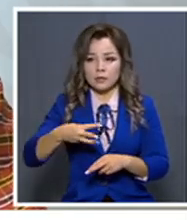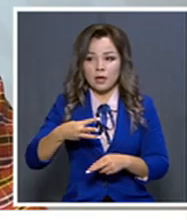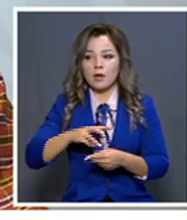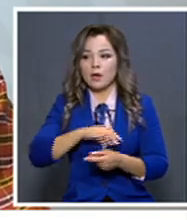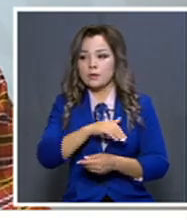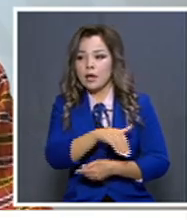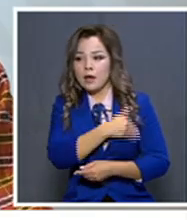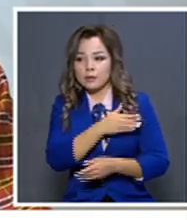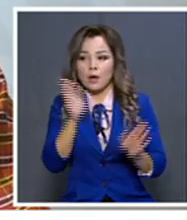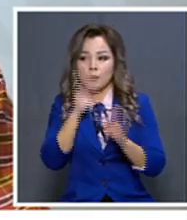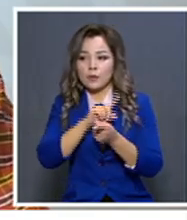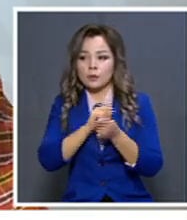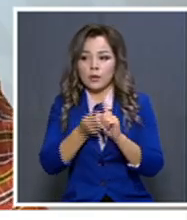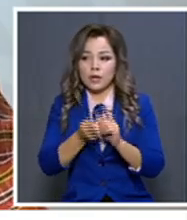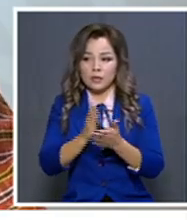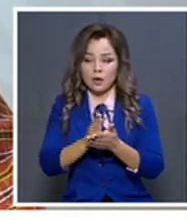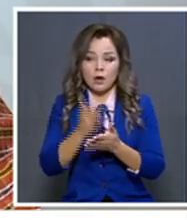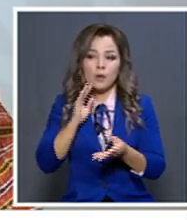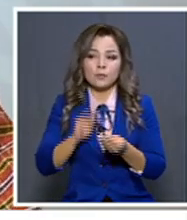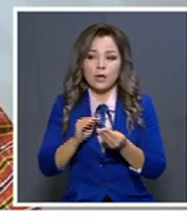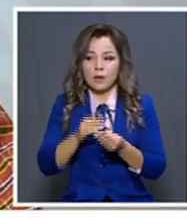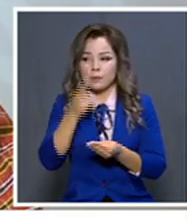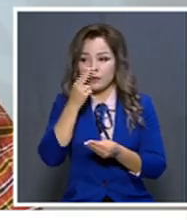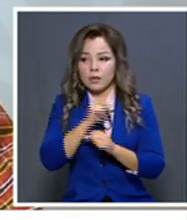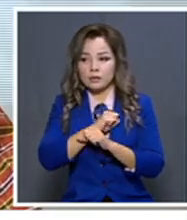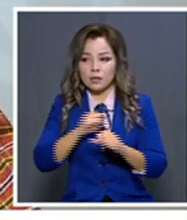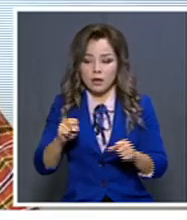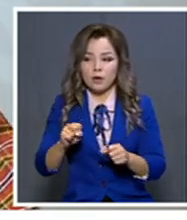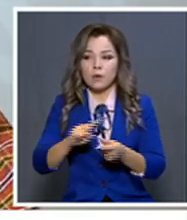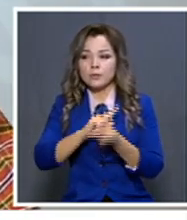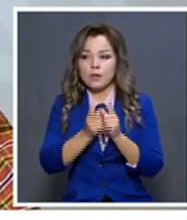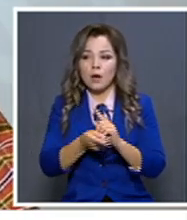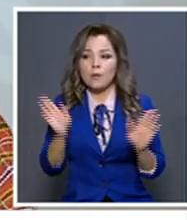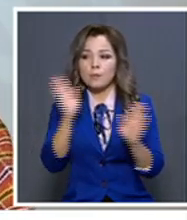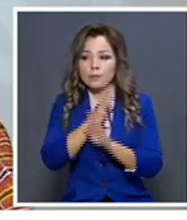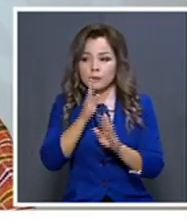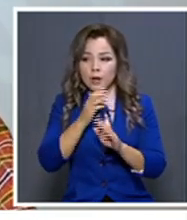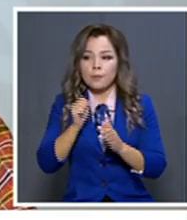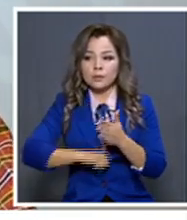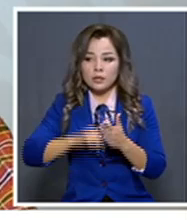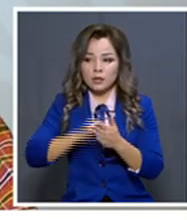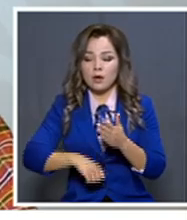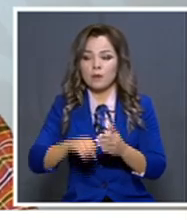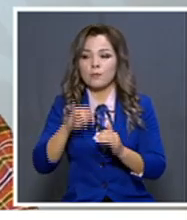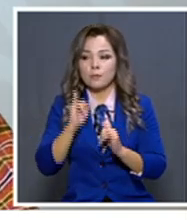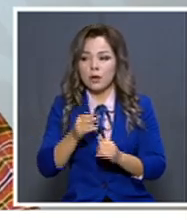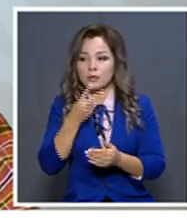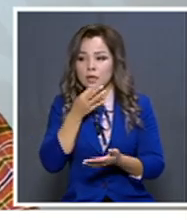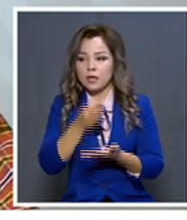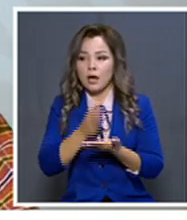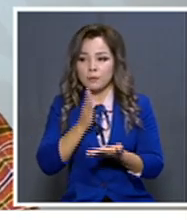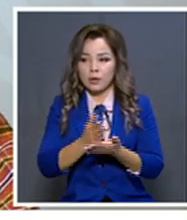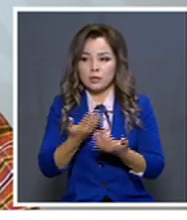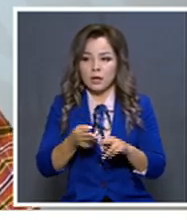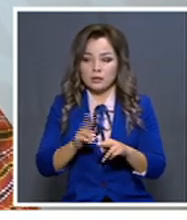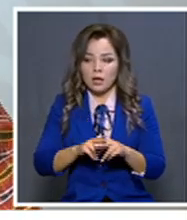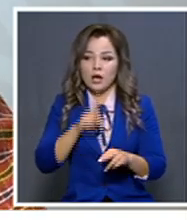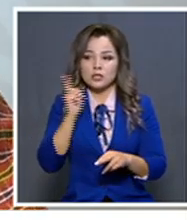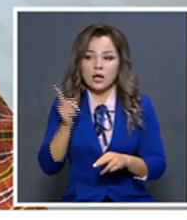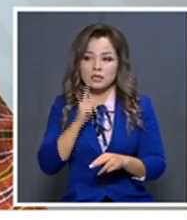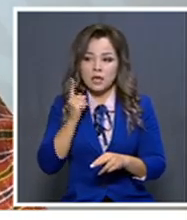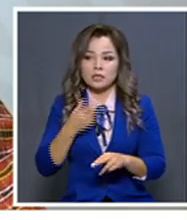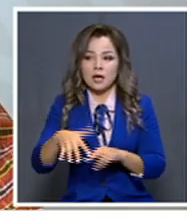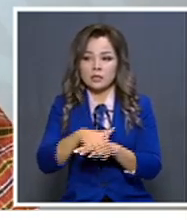Адамзат климаттың өзгеруін қалыпты жағдай деп қабылдай берсе, соңы жақсы болмайтыны белгілі. Ол үшін жасыл қаржы ұғымын